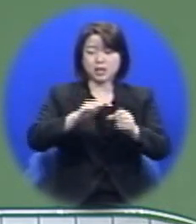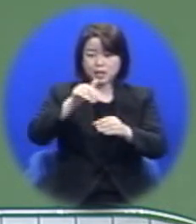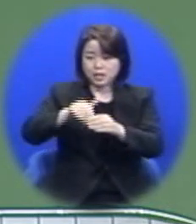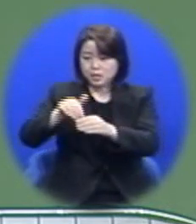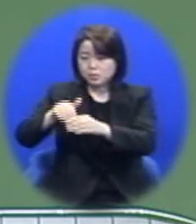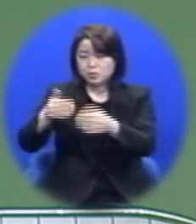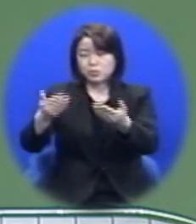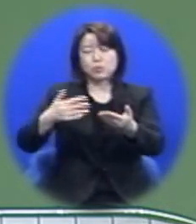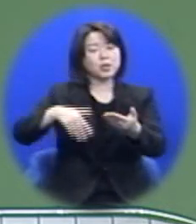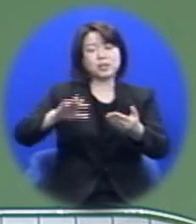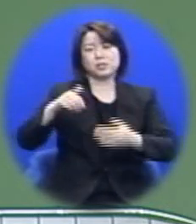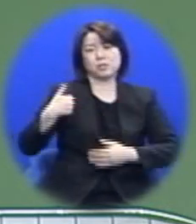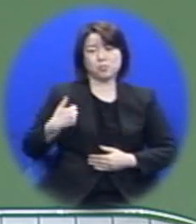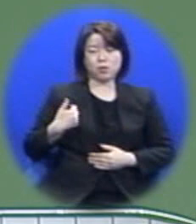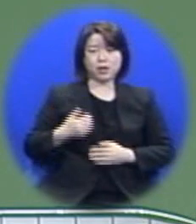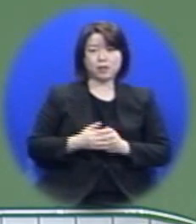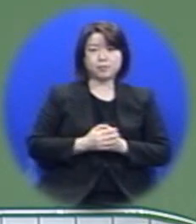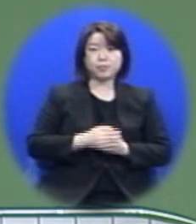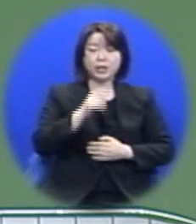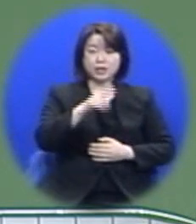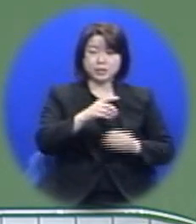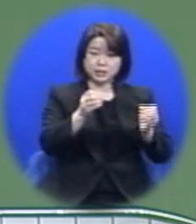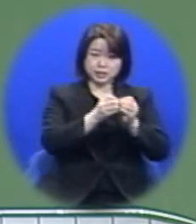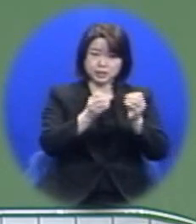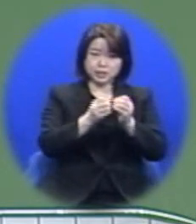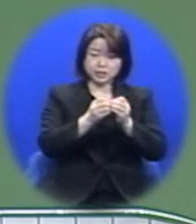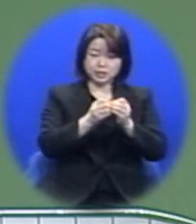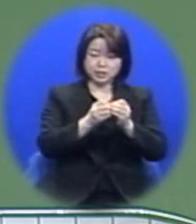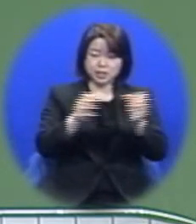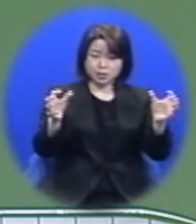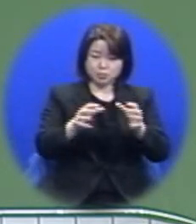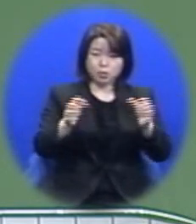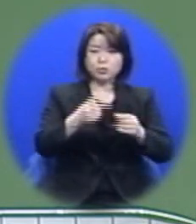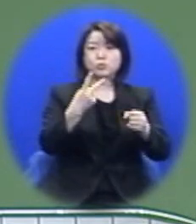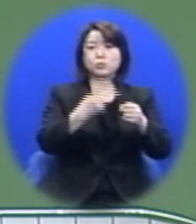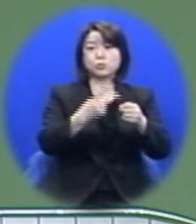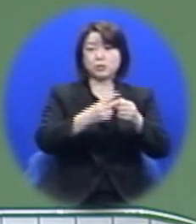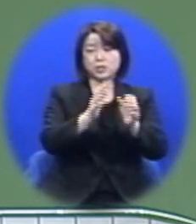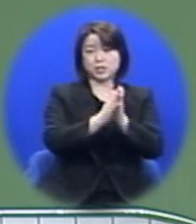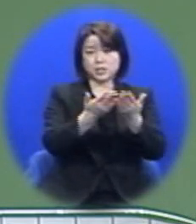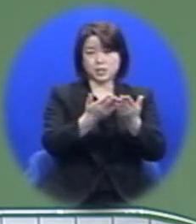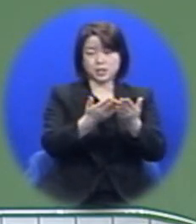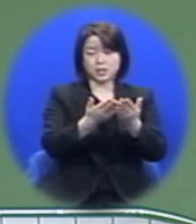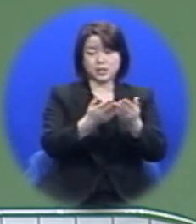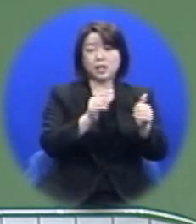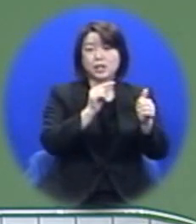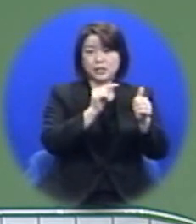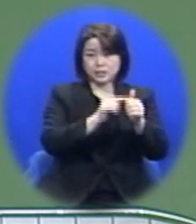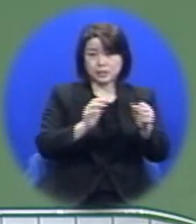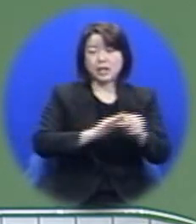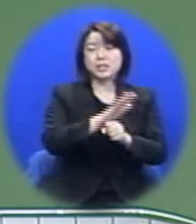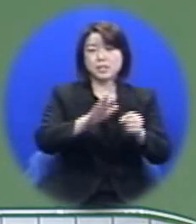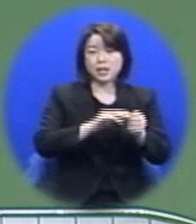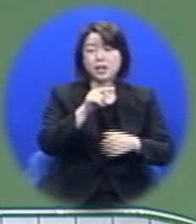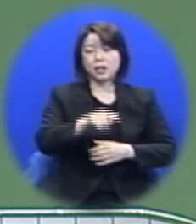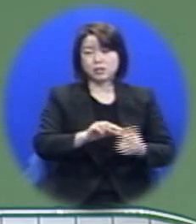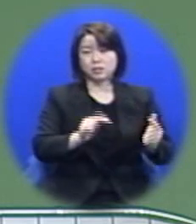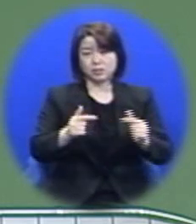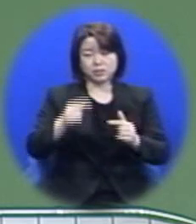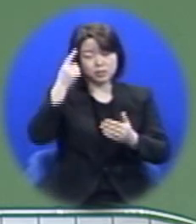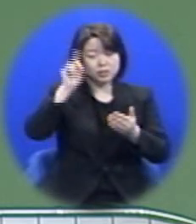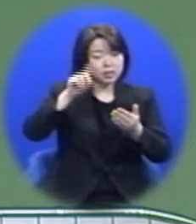갔는지 모릅니다. 그의 글을 모은 두 번째 책, 그가 사랑한 것들이란 책에 그 일기